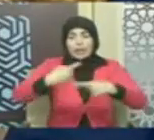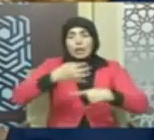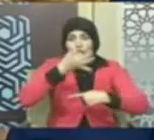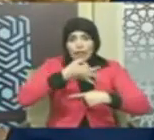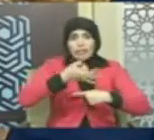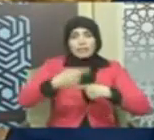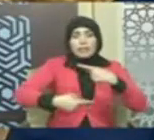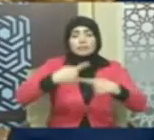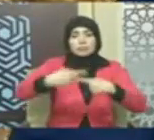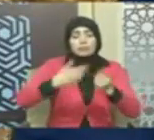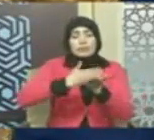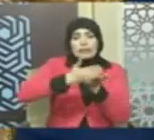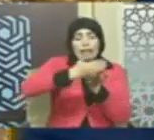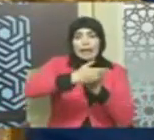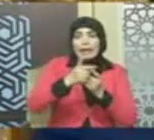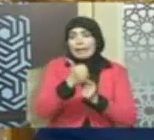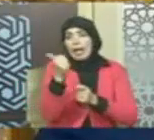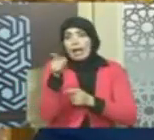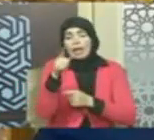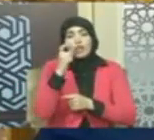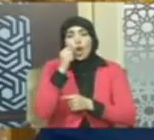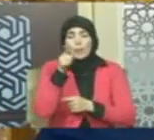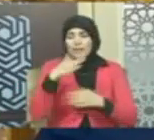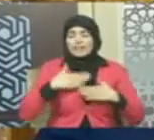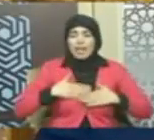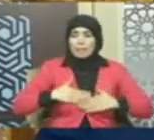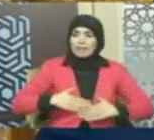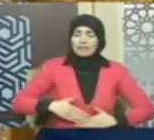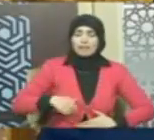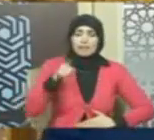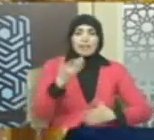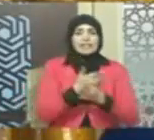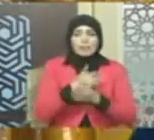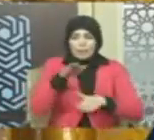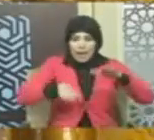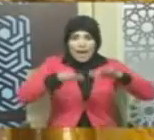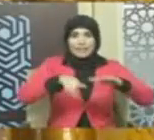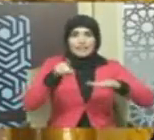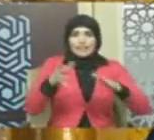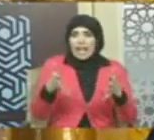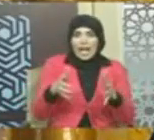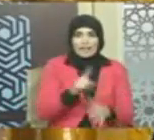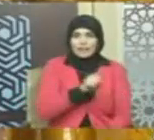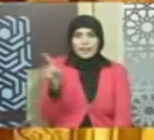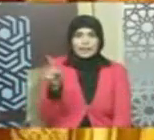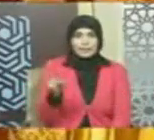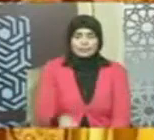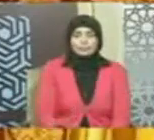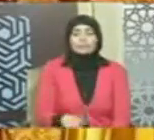الجيل يرويها. أمنت لما أقمت العدل بينهم،